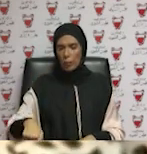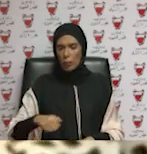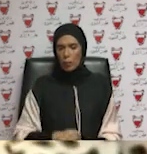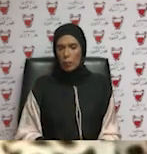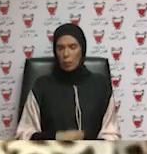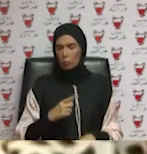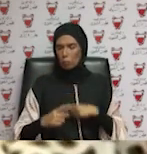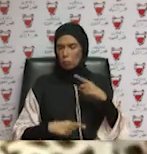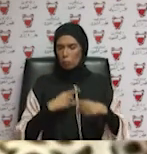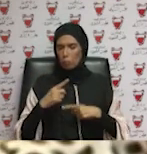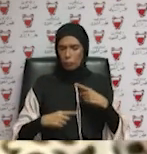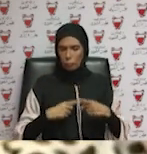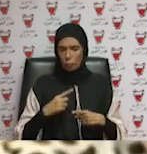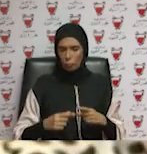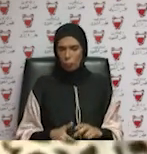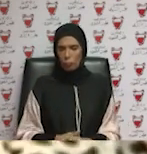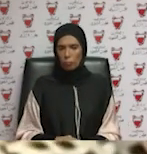اليوم